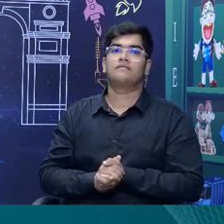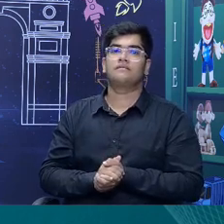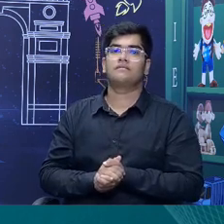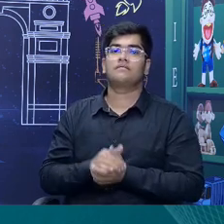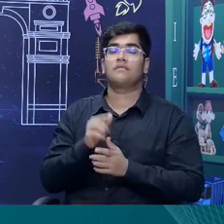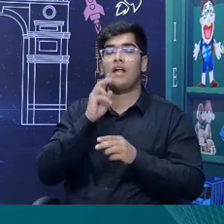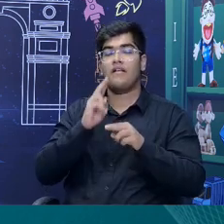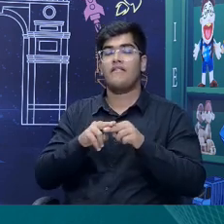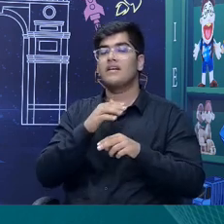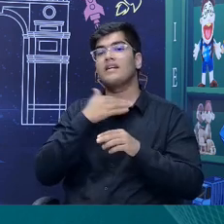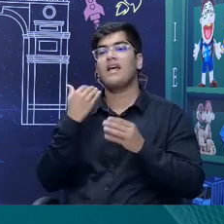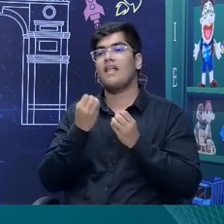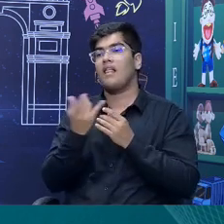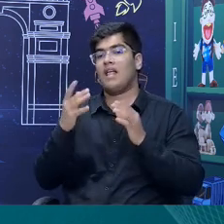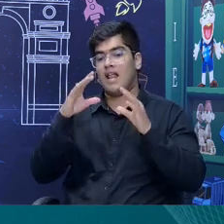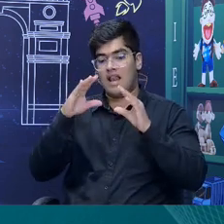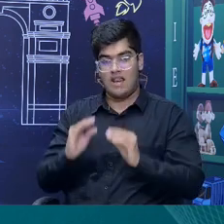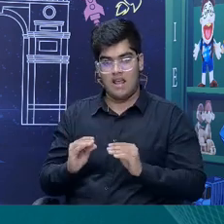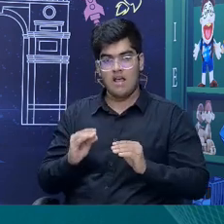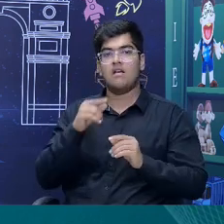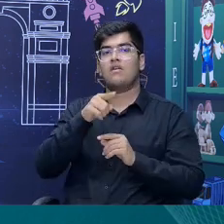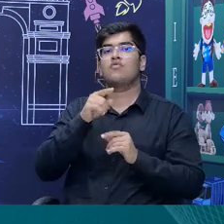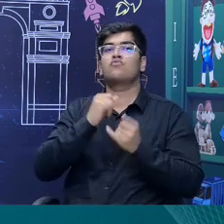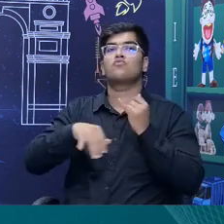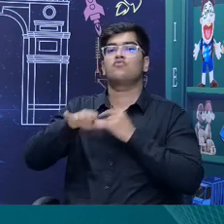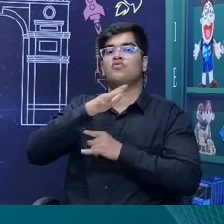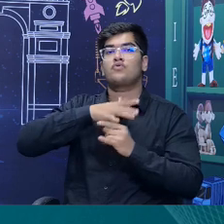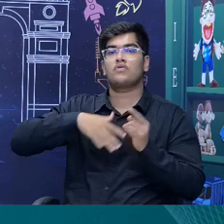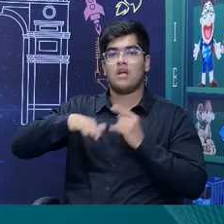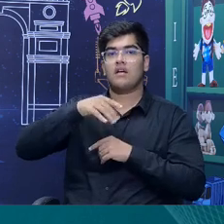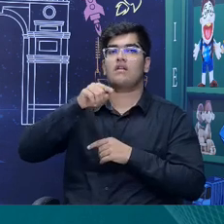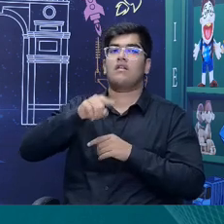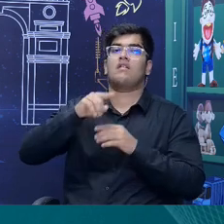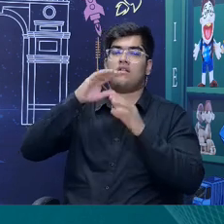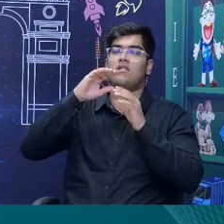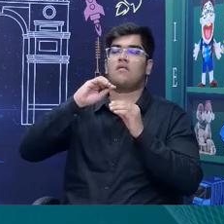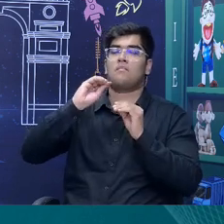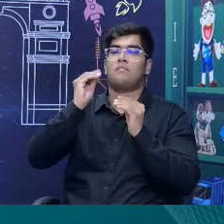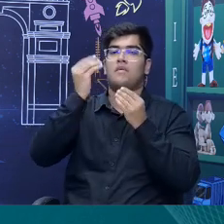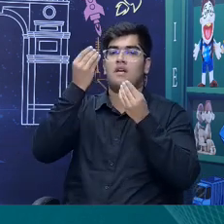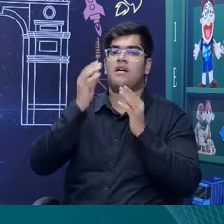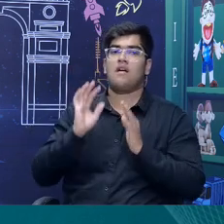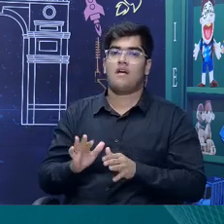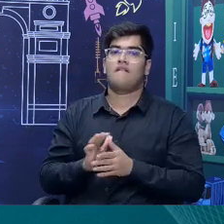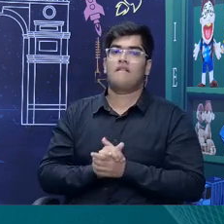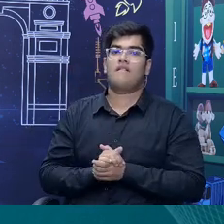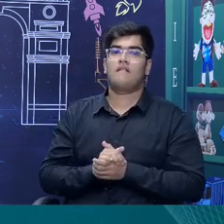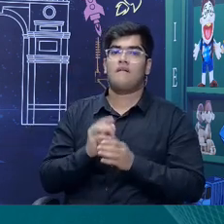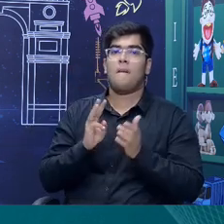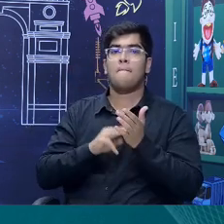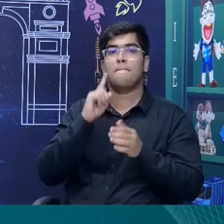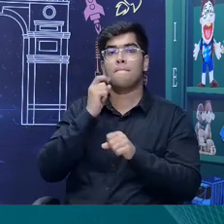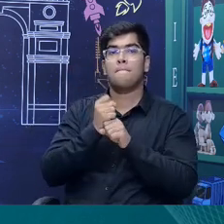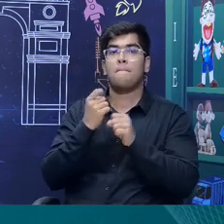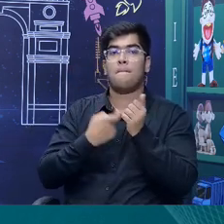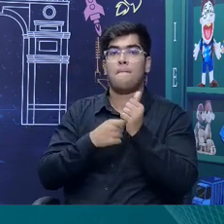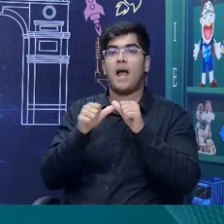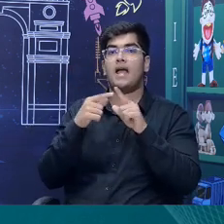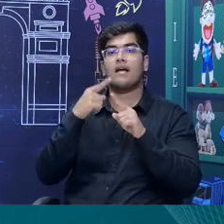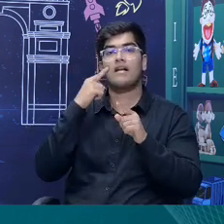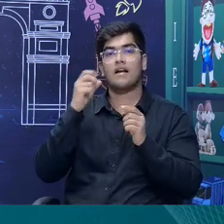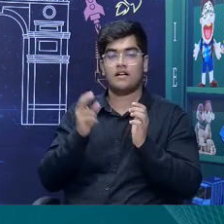एन इंप्लीकेशन ऑन डी सोसाइटी ऑन डी फंक्शनिंग ऑफ डी सोसाइटी माइग्रेशन की बात करें आज सुबह ही मैं पढ़ रही थी